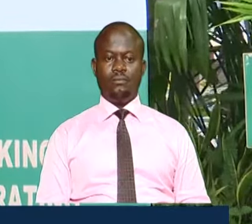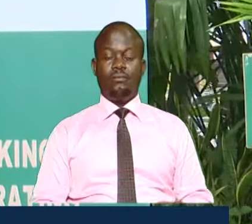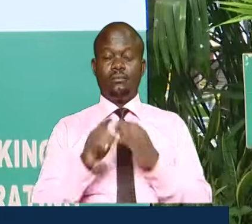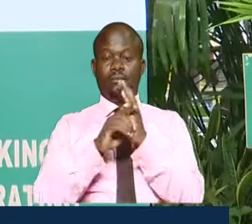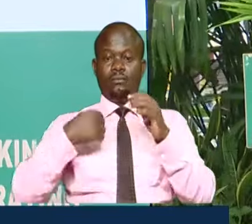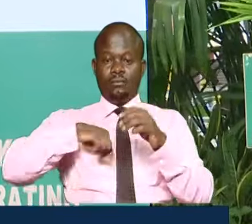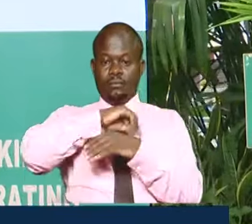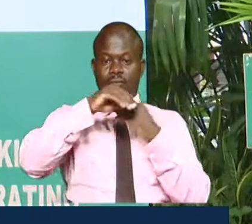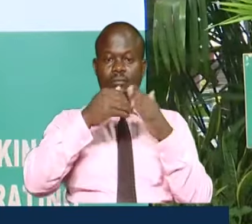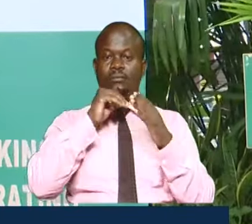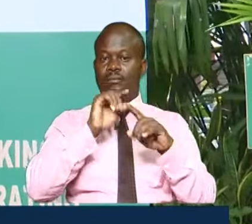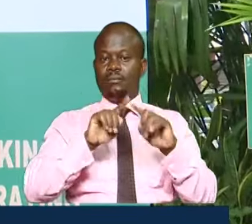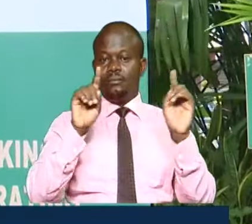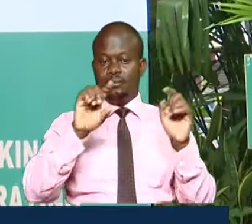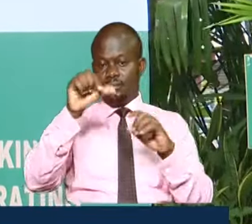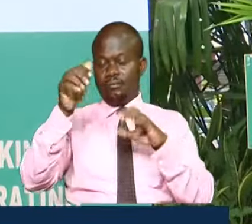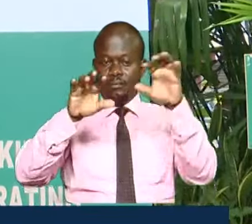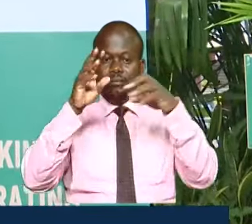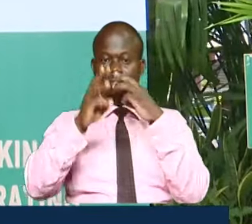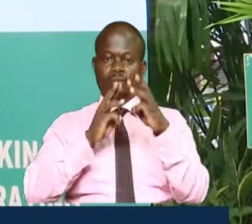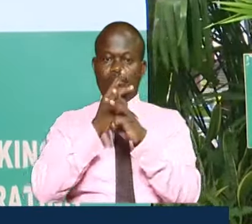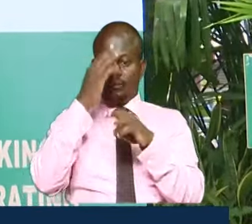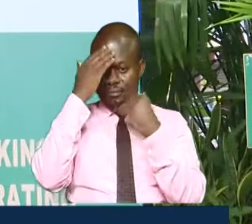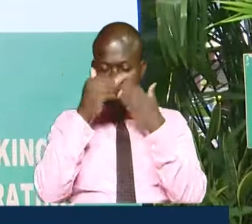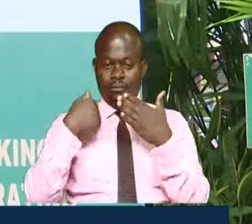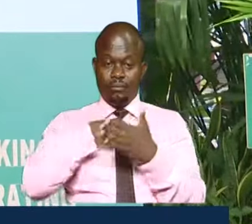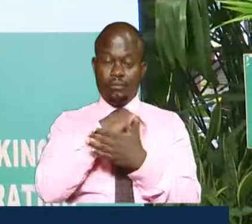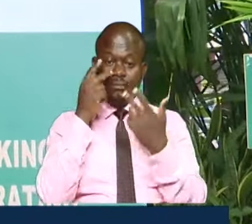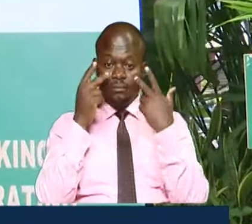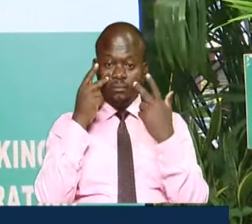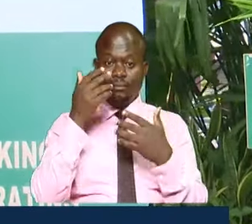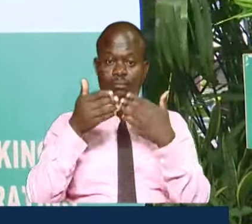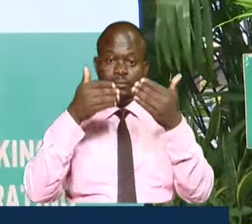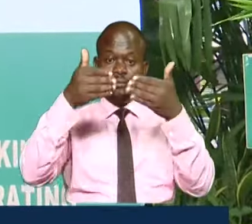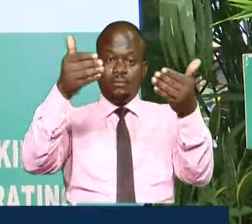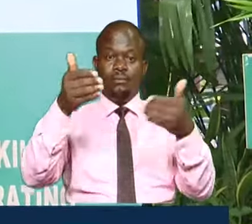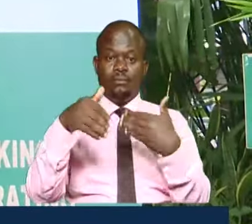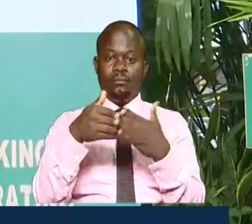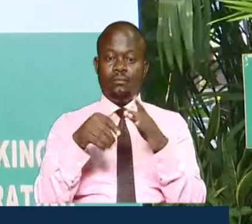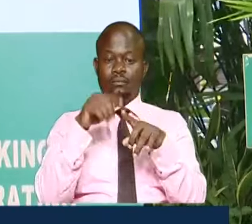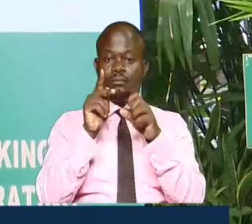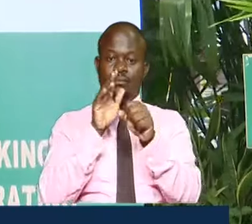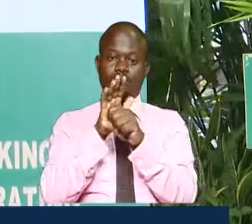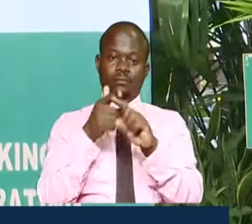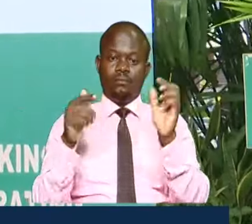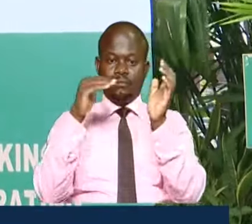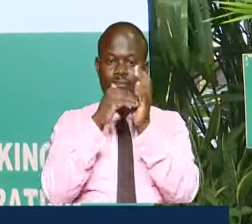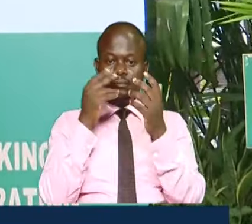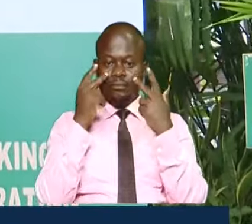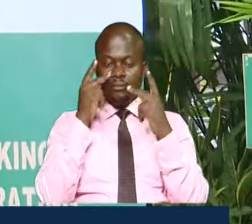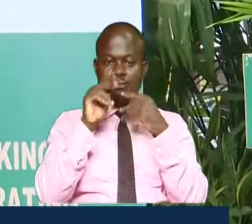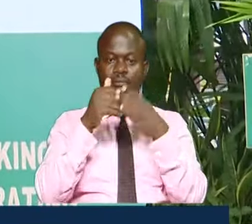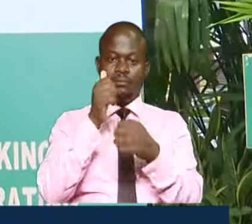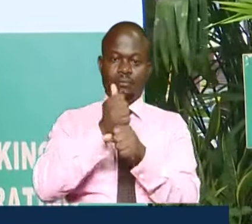kacu ntabwo gatandukanye n'ibindi bice by'isi, kuko twagiye tubona ibitero by'iterabwoba ndetse tunabona abo